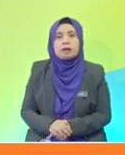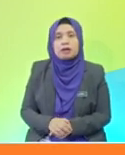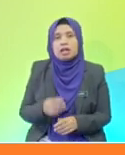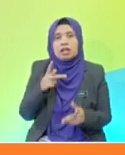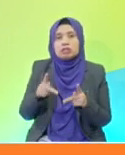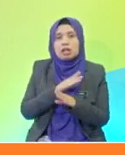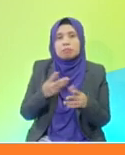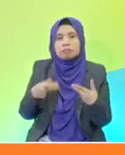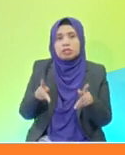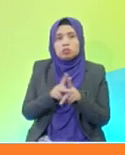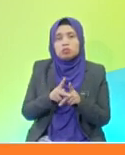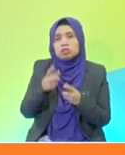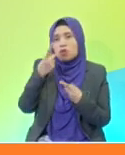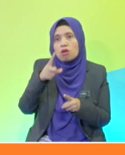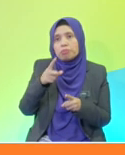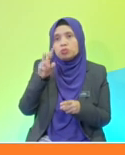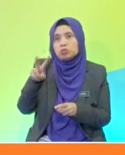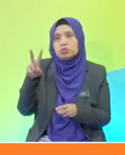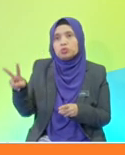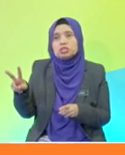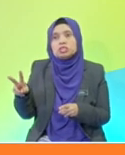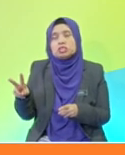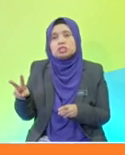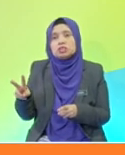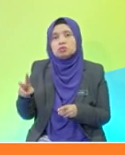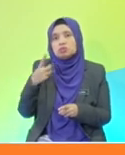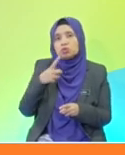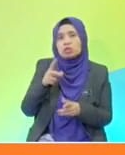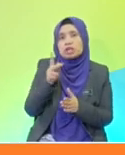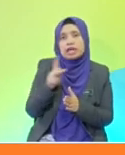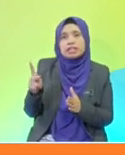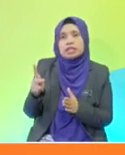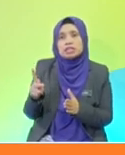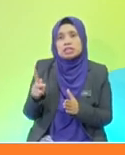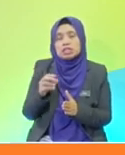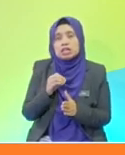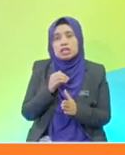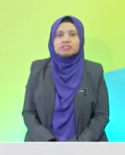mungkin untuk kita langsung saja ataupun